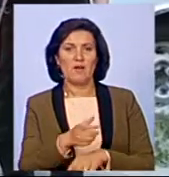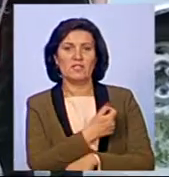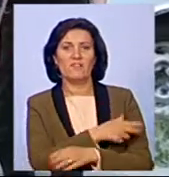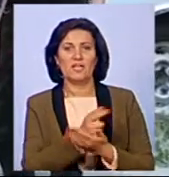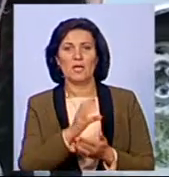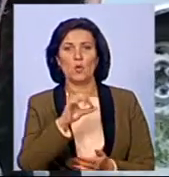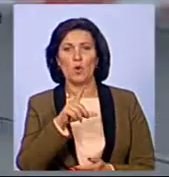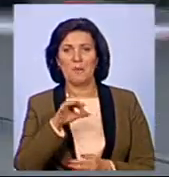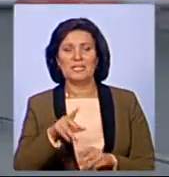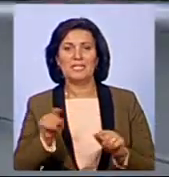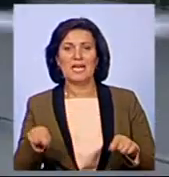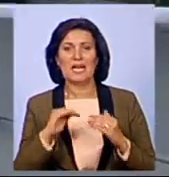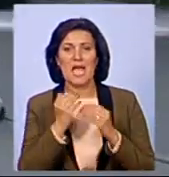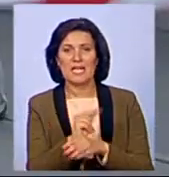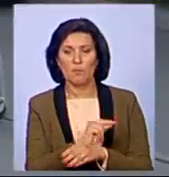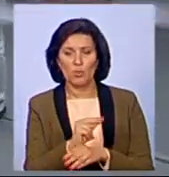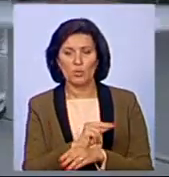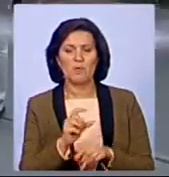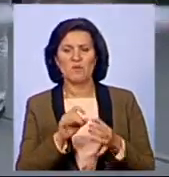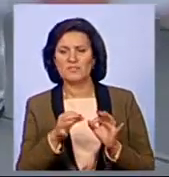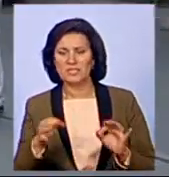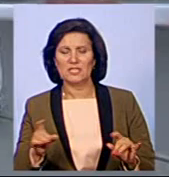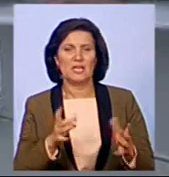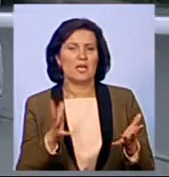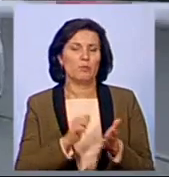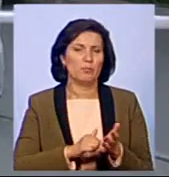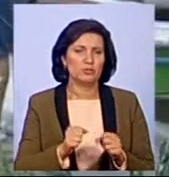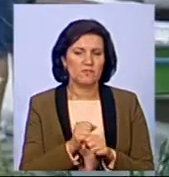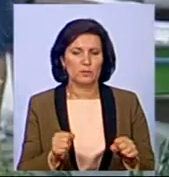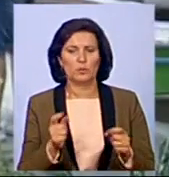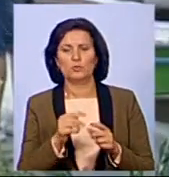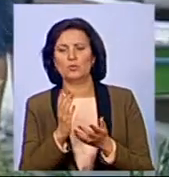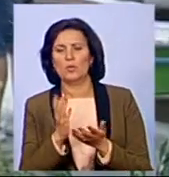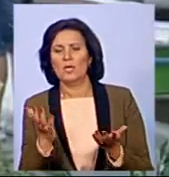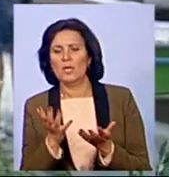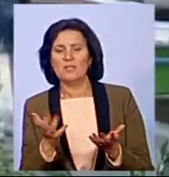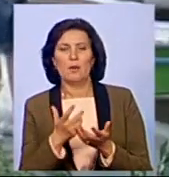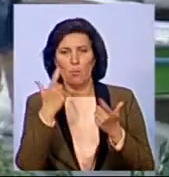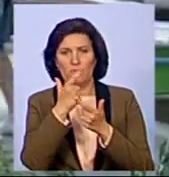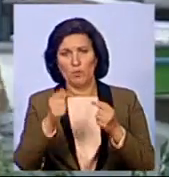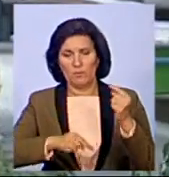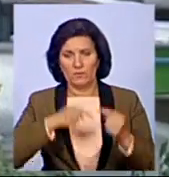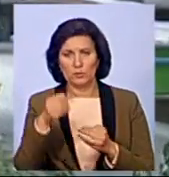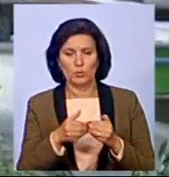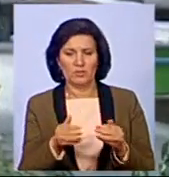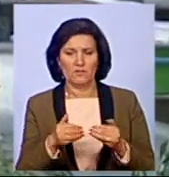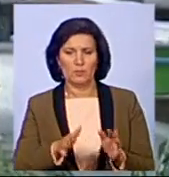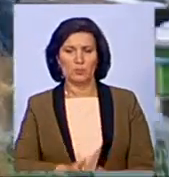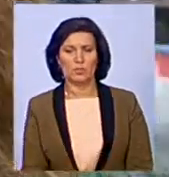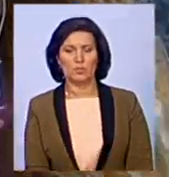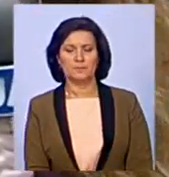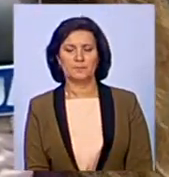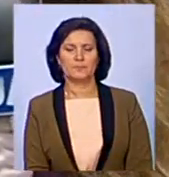їх реанімують. Про всі деталі, що сталося, яка була причина вибуху і що знаходилося в коробці, я повідомлю в наступних випусках.